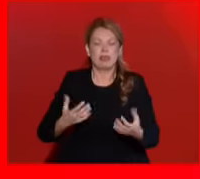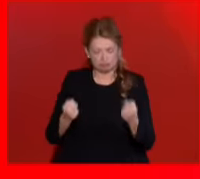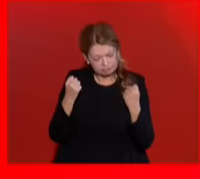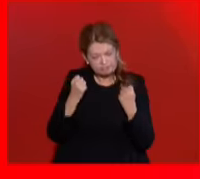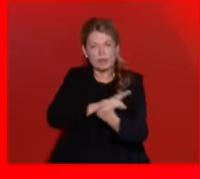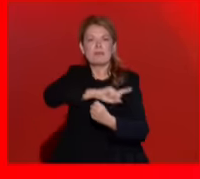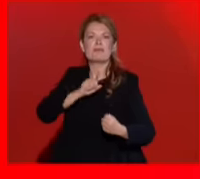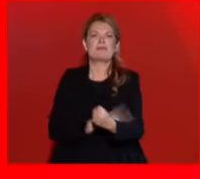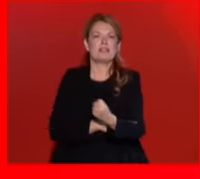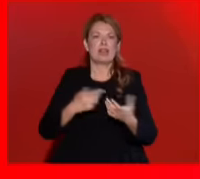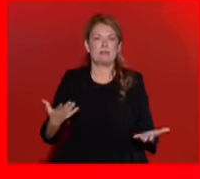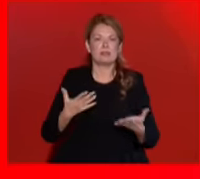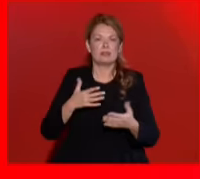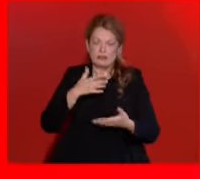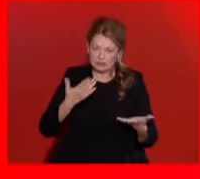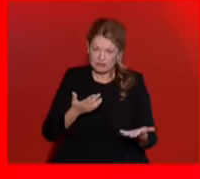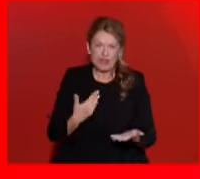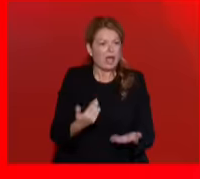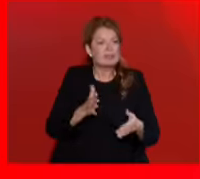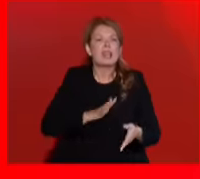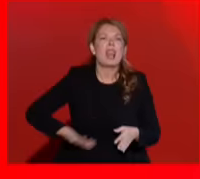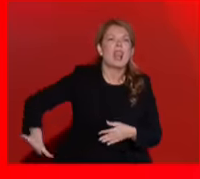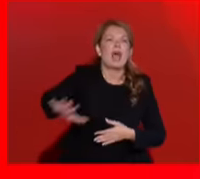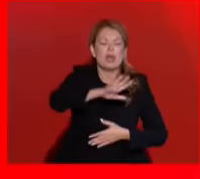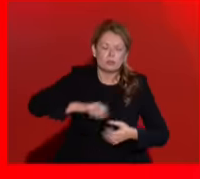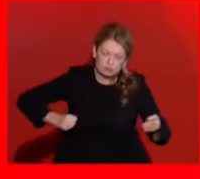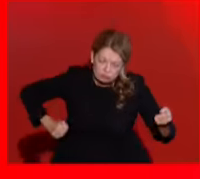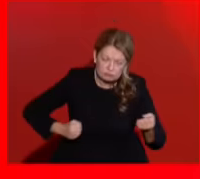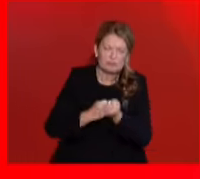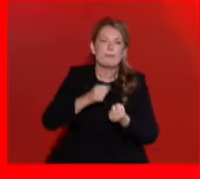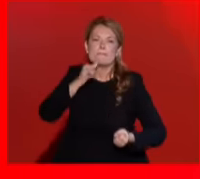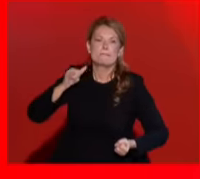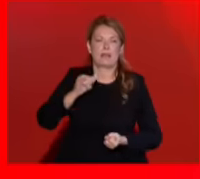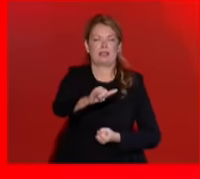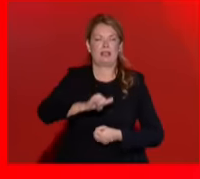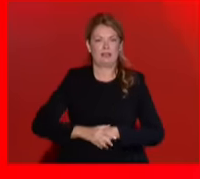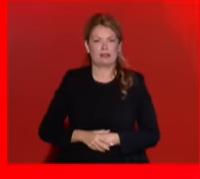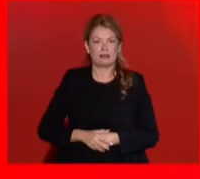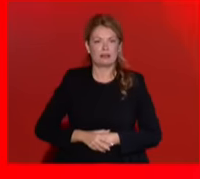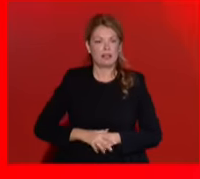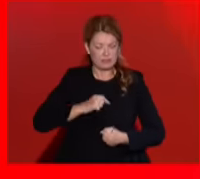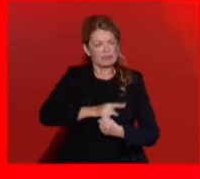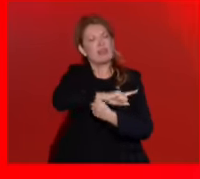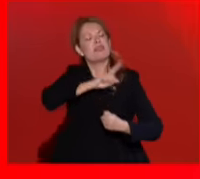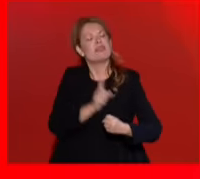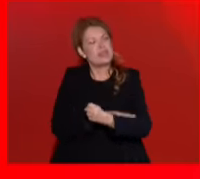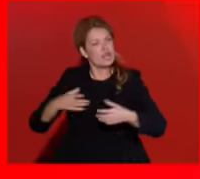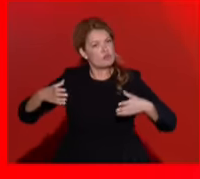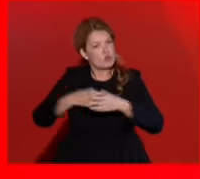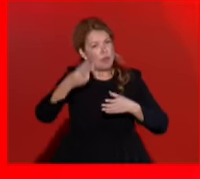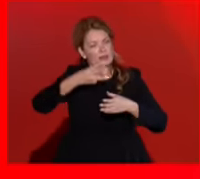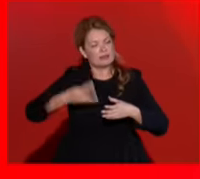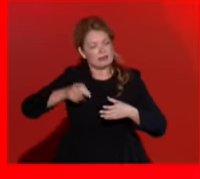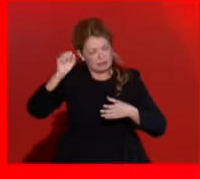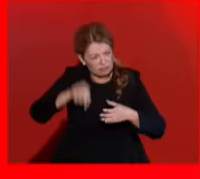δύναμη που αγκαλιάζει τα κινήματα του λαού. Είμαστε μια δύναμη που πρωταγωνιστεί